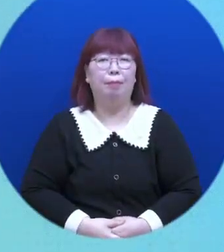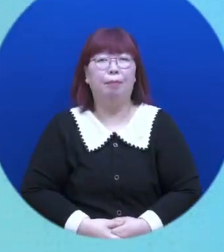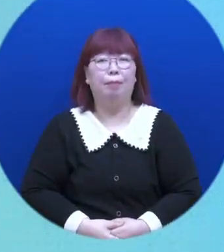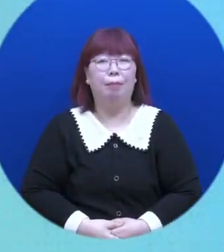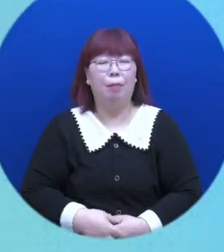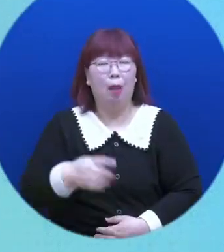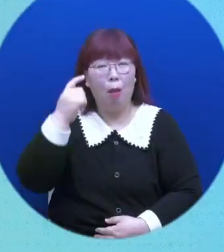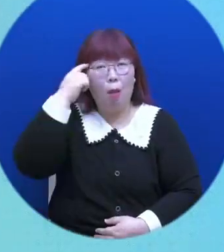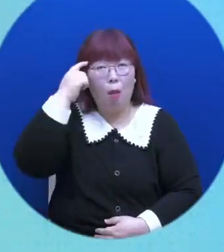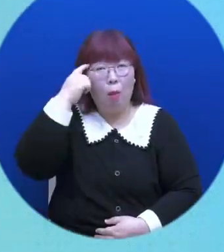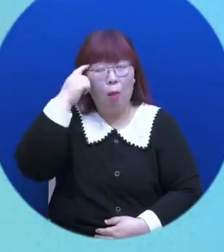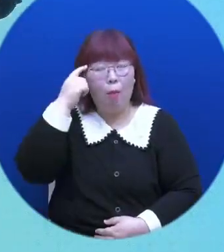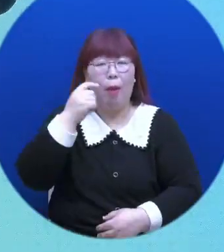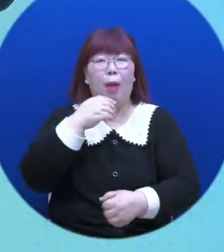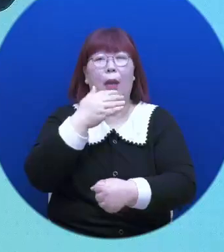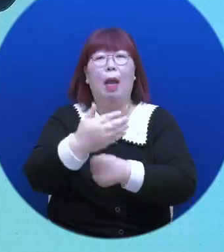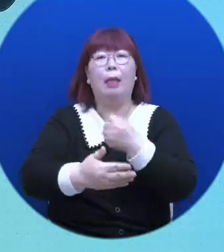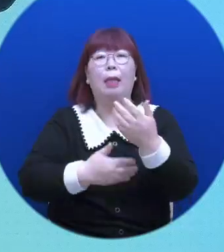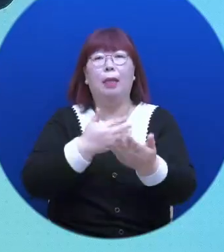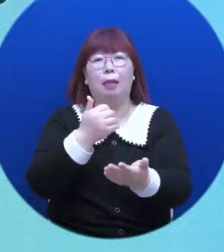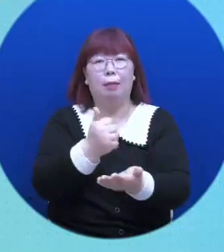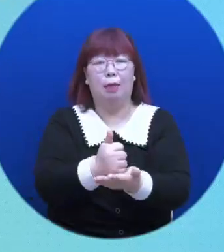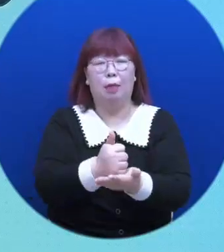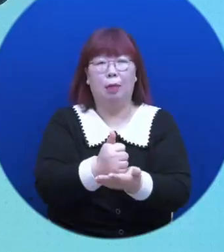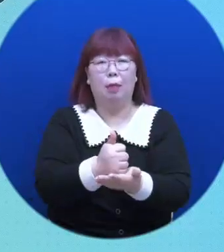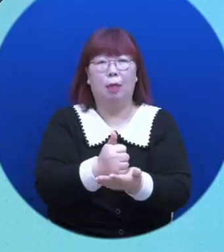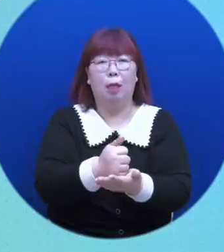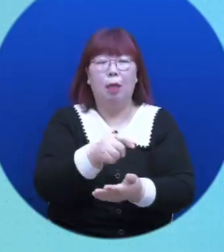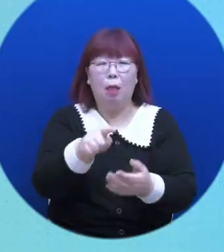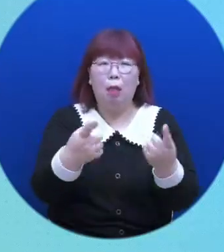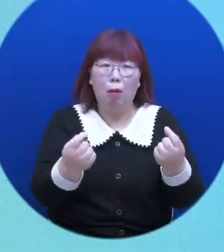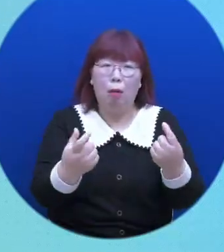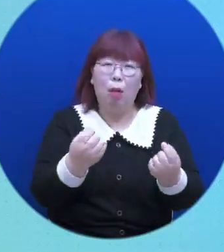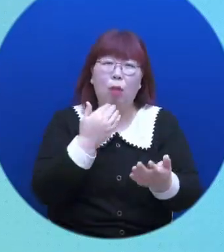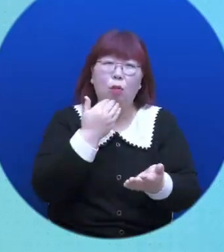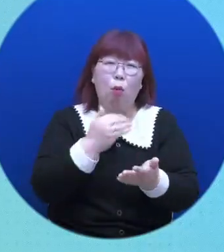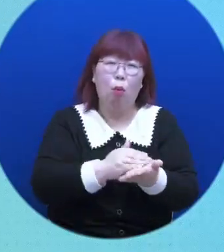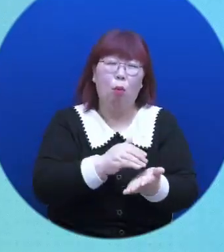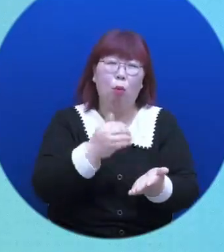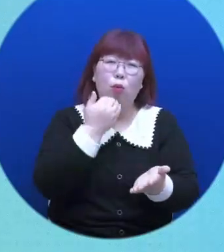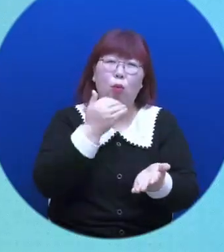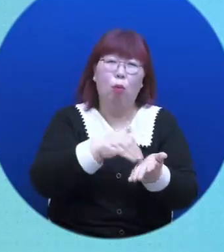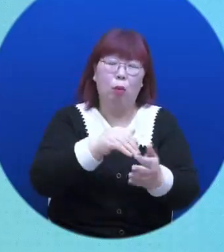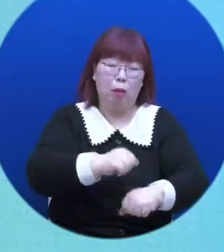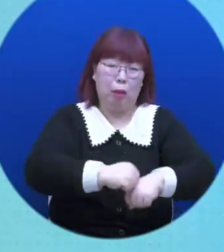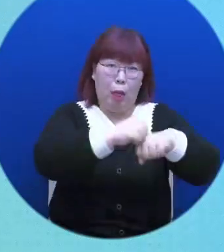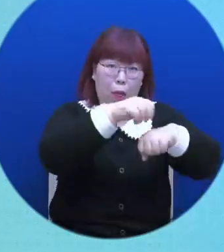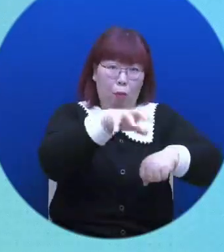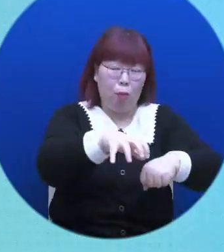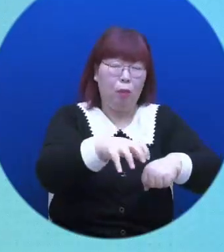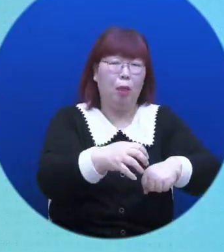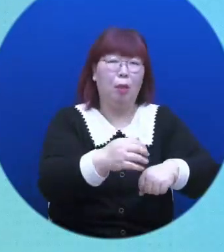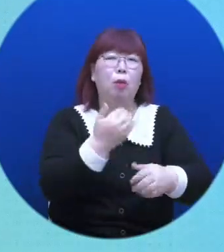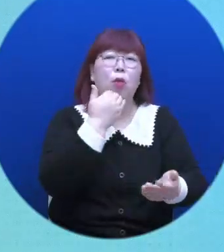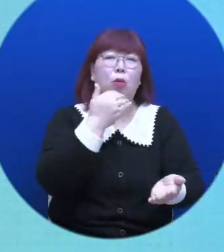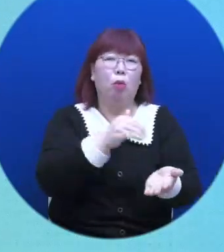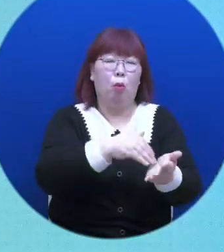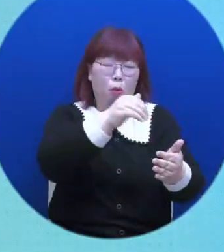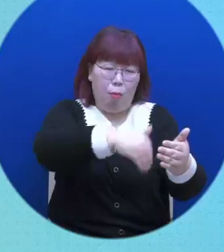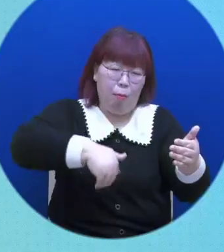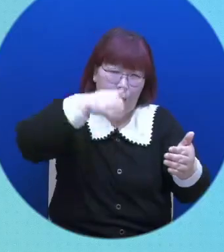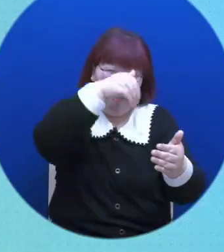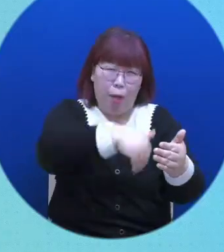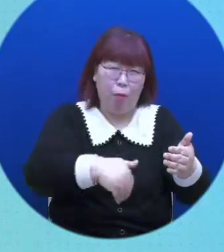왜 하나님께서는 이와 같이 채석장에 돌을 파내어 움푹하게 패낸 흔적이